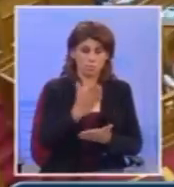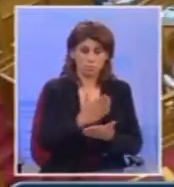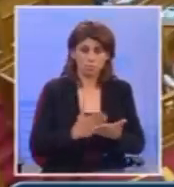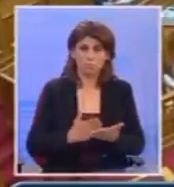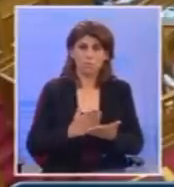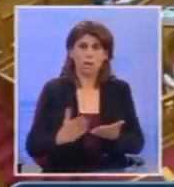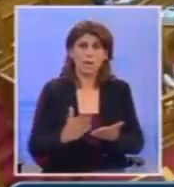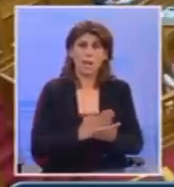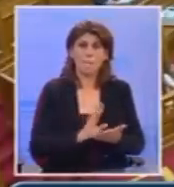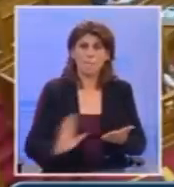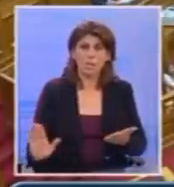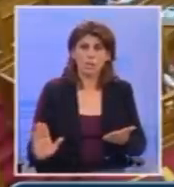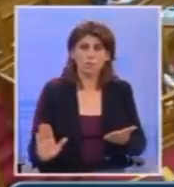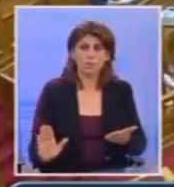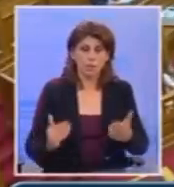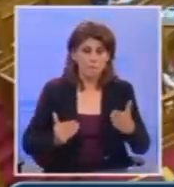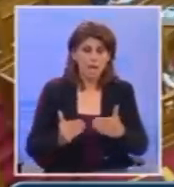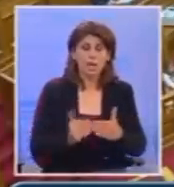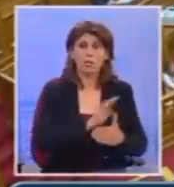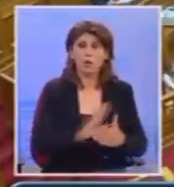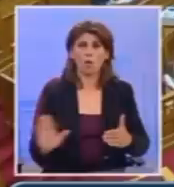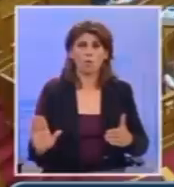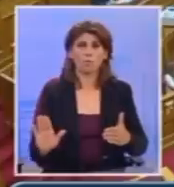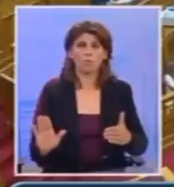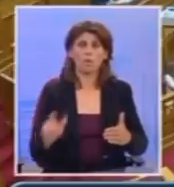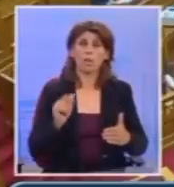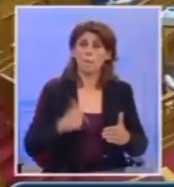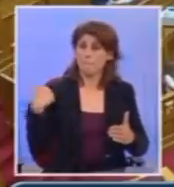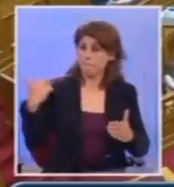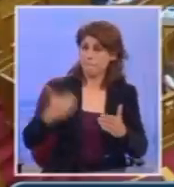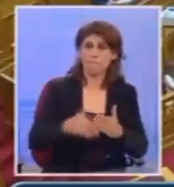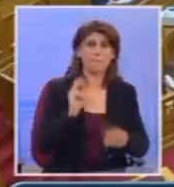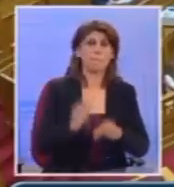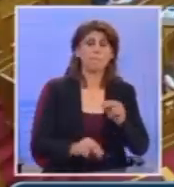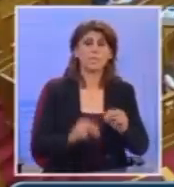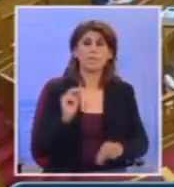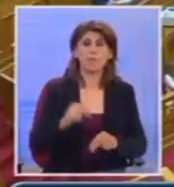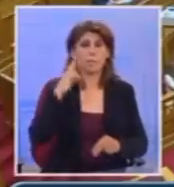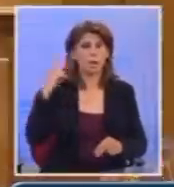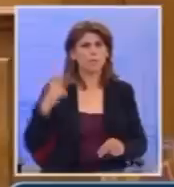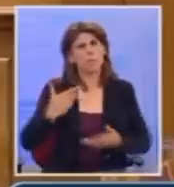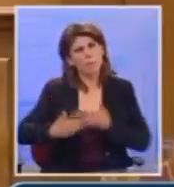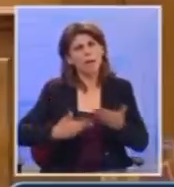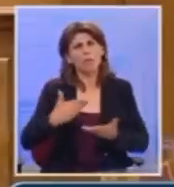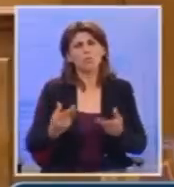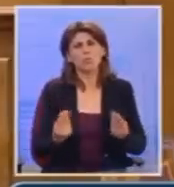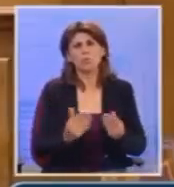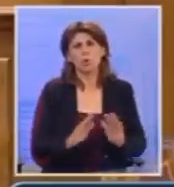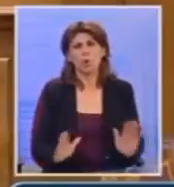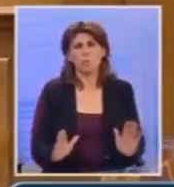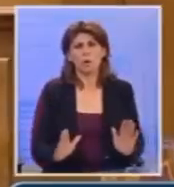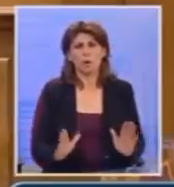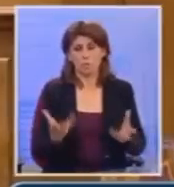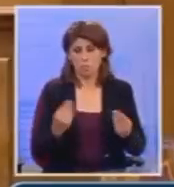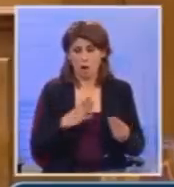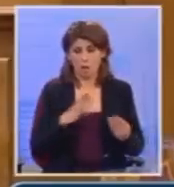γραμμές. Τόσο καιρό η ψηφοφορία στα πανεπιστήμια γινόταν με τον παραδοσιακό τρόπο. Η